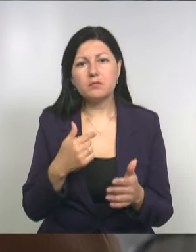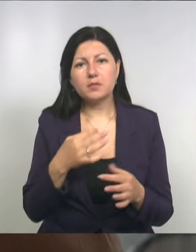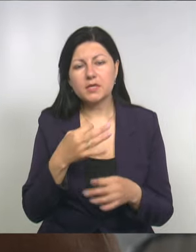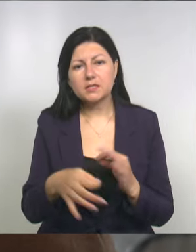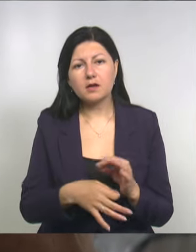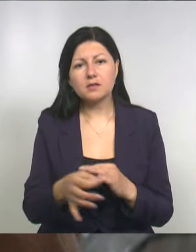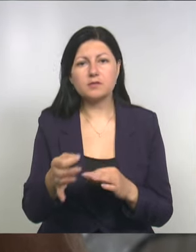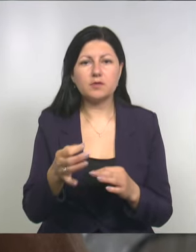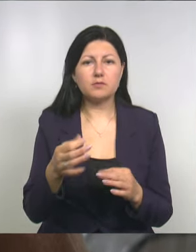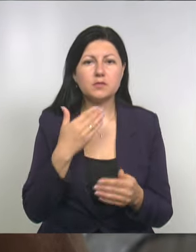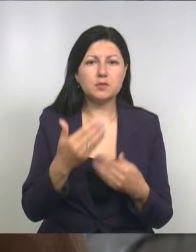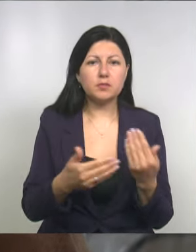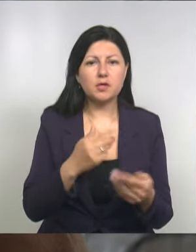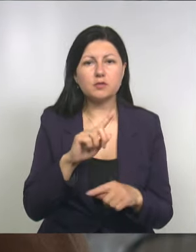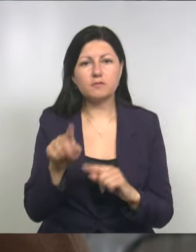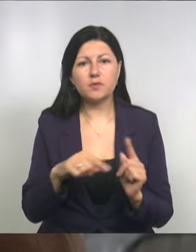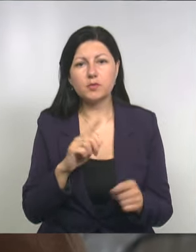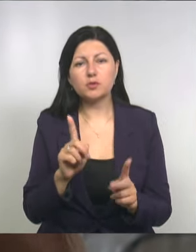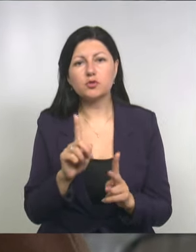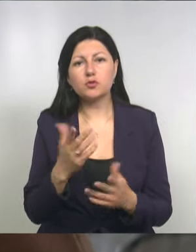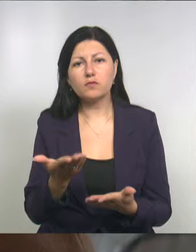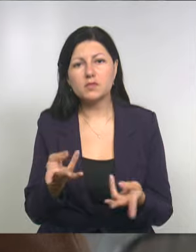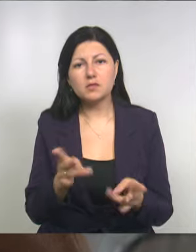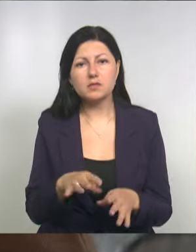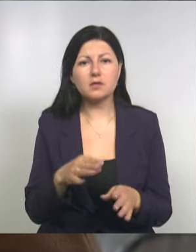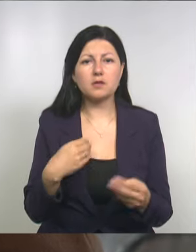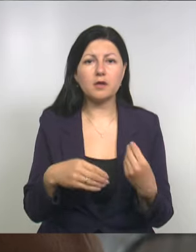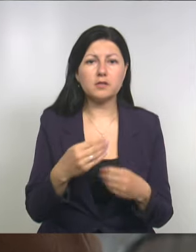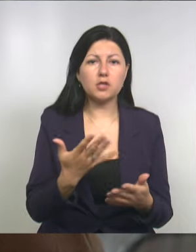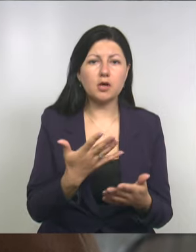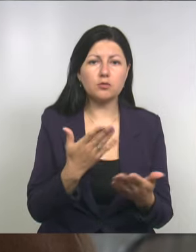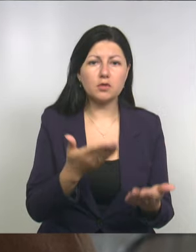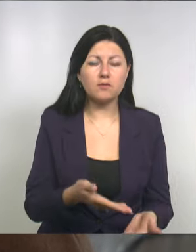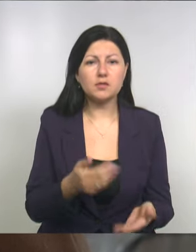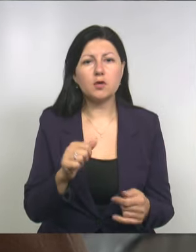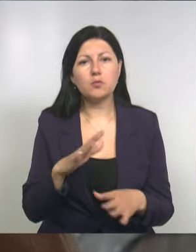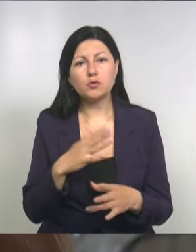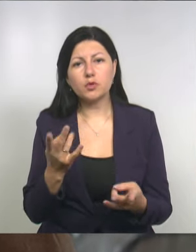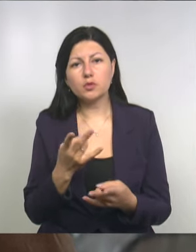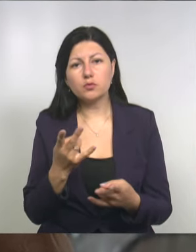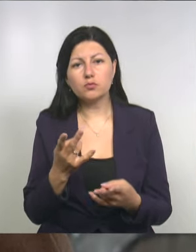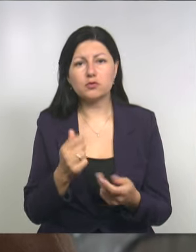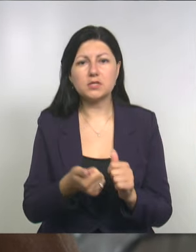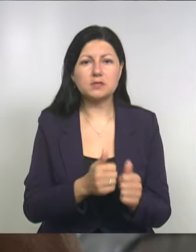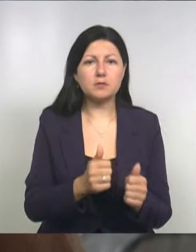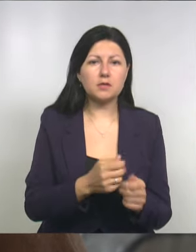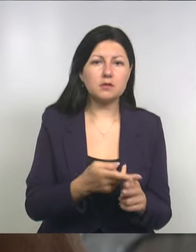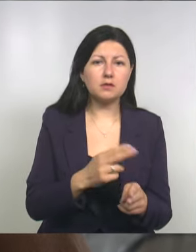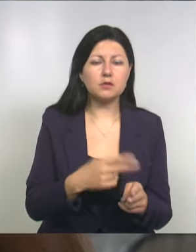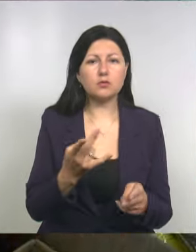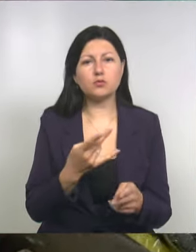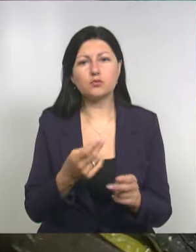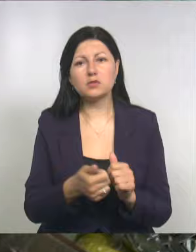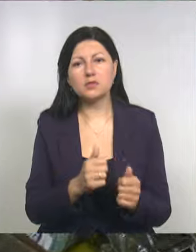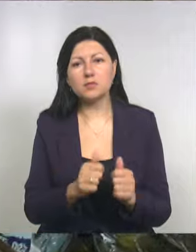спрашиваем, да, наводящие вопросы. Что у вас осталось? Только та одежда, которая на вас. Возможно, вам нужны сменные носки, возможно, вам нужны